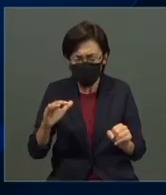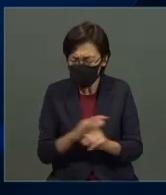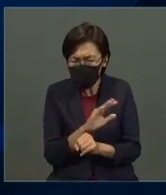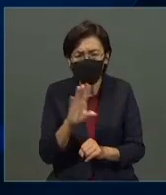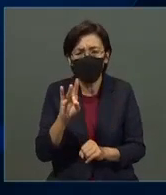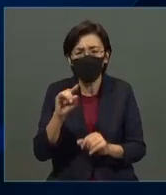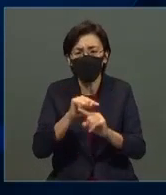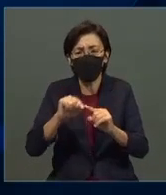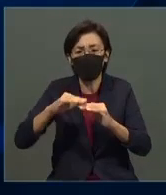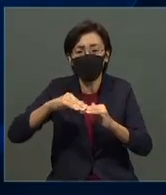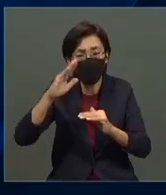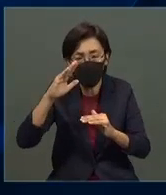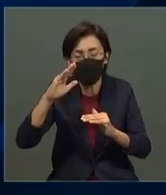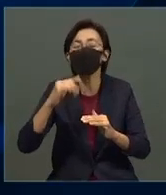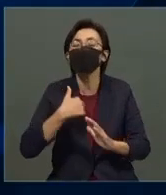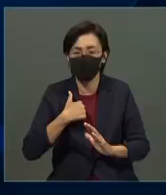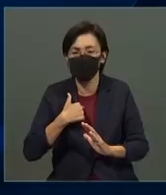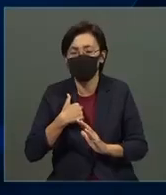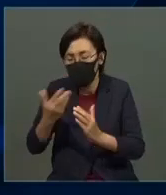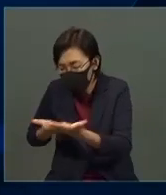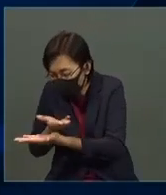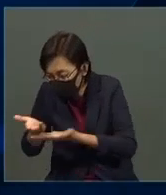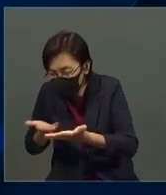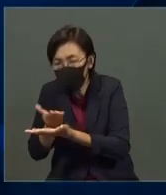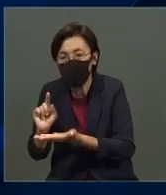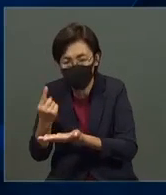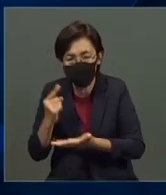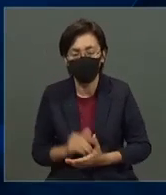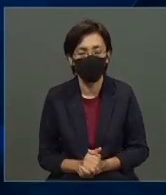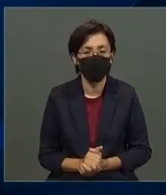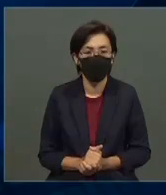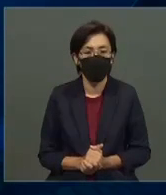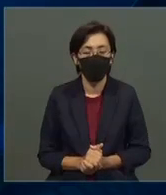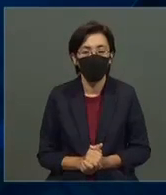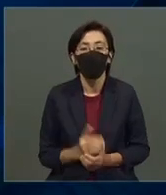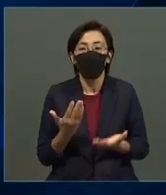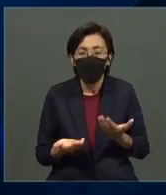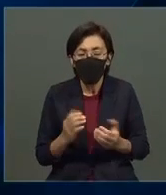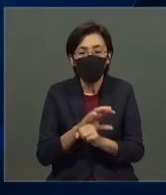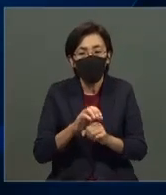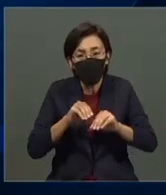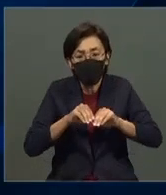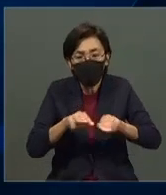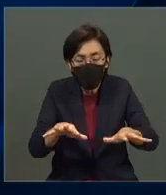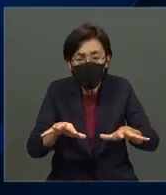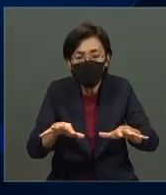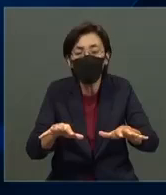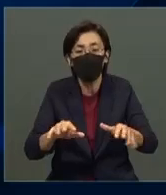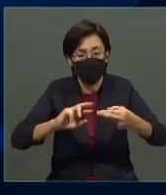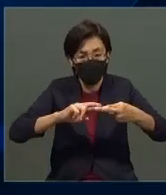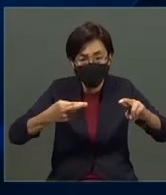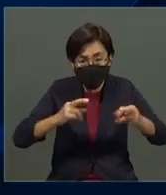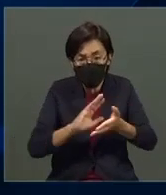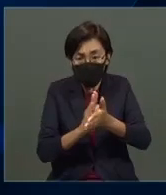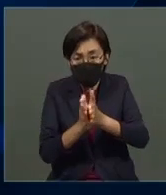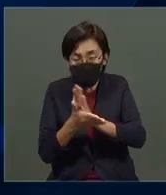ของอัตราการครองเตียงเนี่ยอันนี้ก็ต้องเริ่มทบทวนกันแล้วนะครับหรือมีการระบาดพบมีการระบาดของเชื้อกลายพันธุ์แบบว